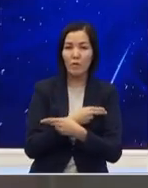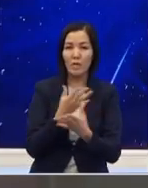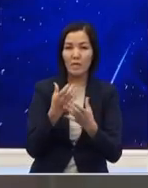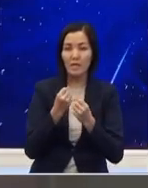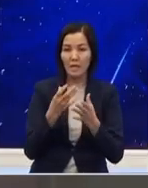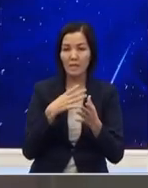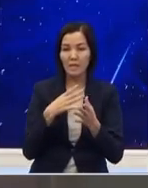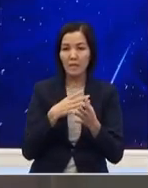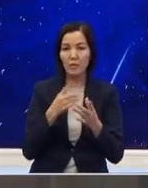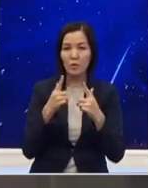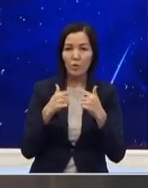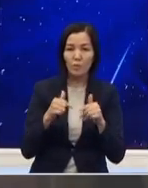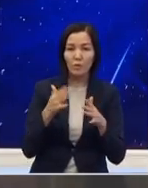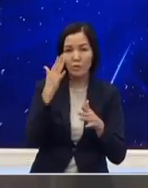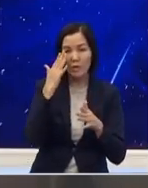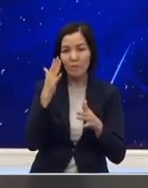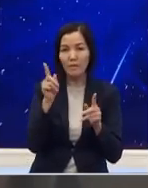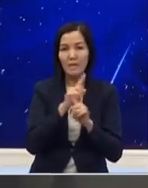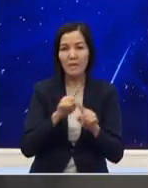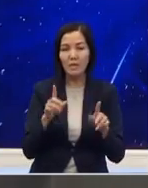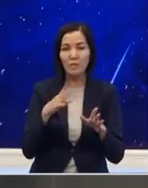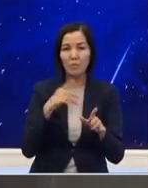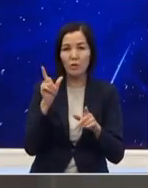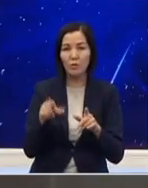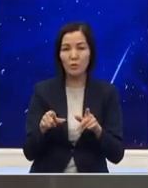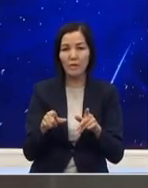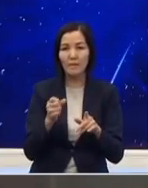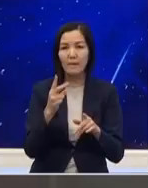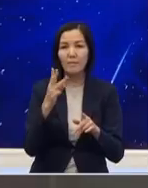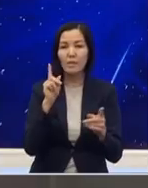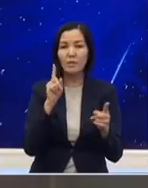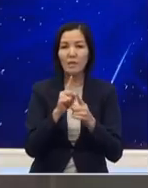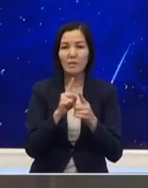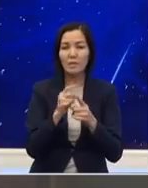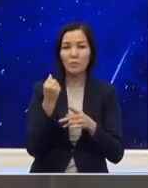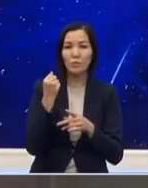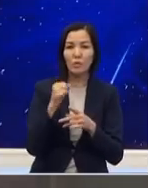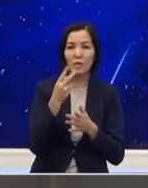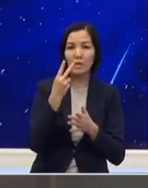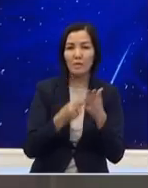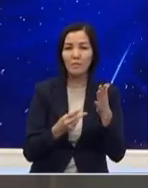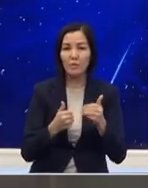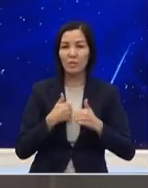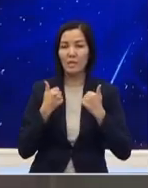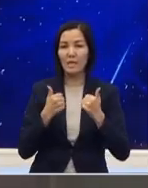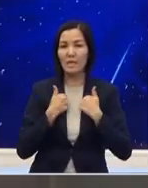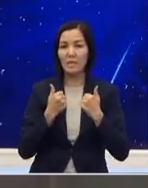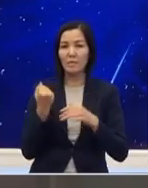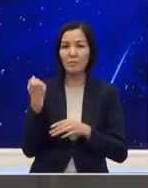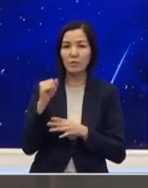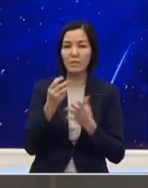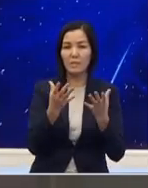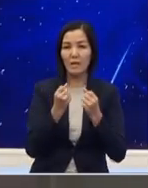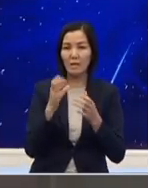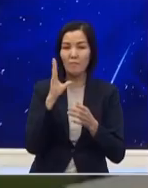ғана емес, ұйымдастырушылық қабілетімен де таныла білген тұлға. Бірнеше кездесуде жеңіліп жатқан ұжымын жігерлендіріп, жеңісті жылып